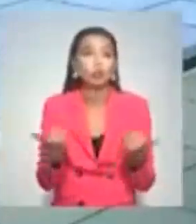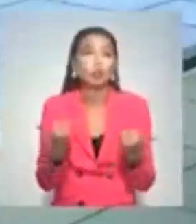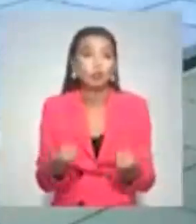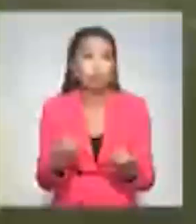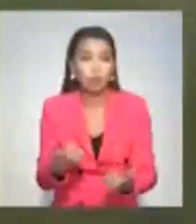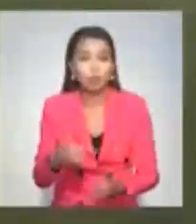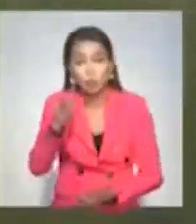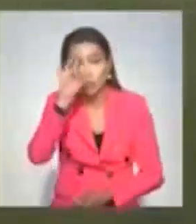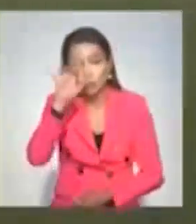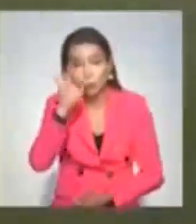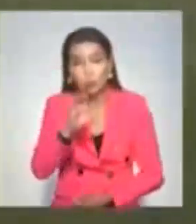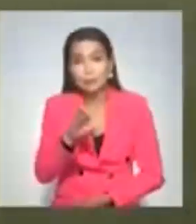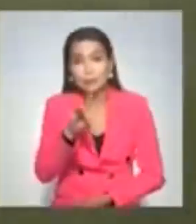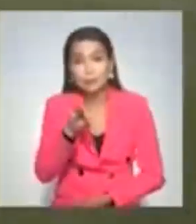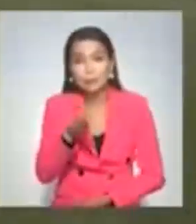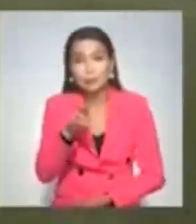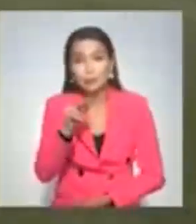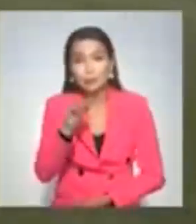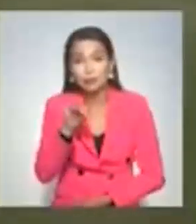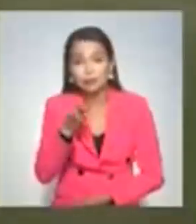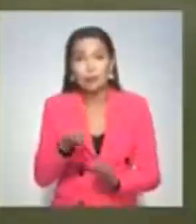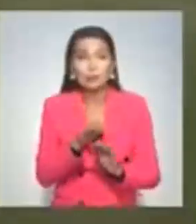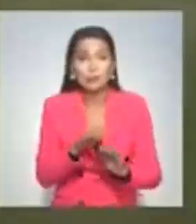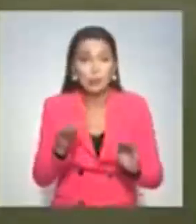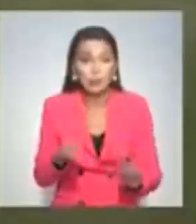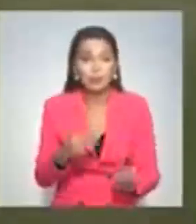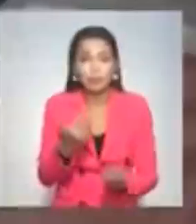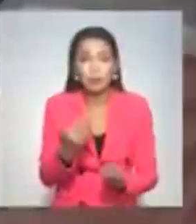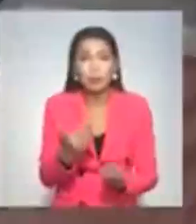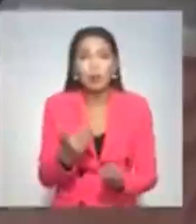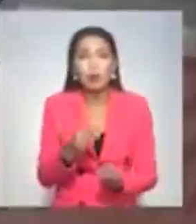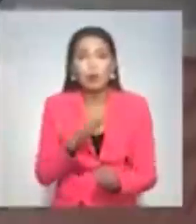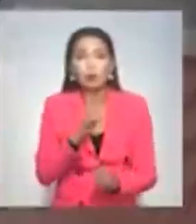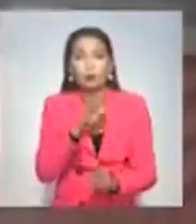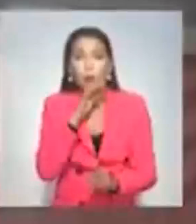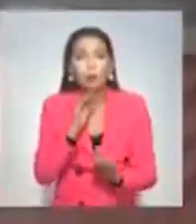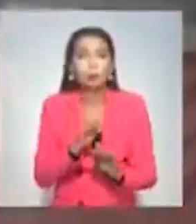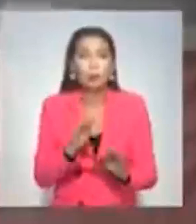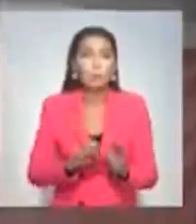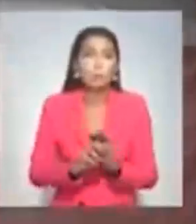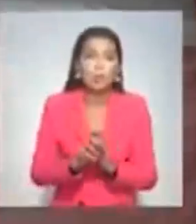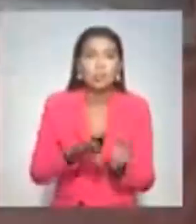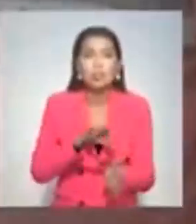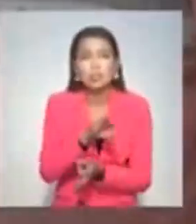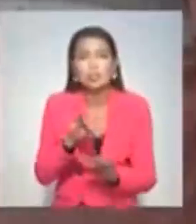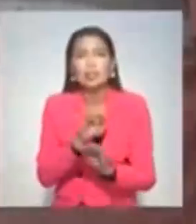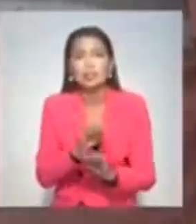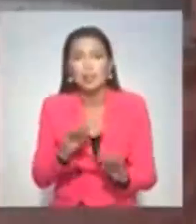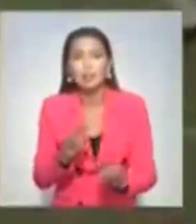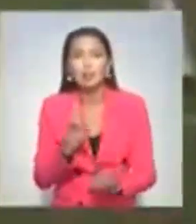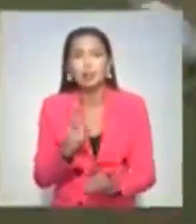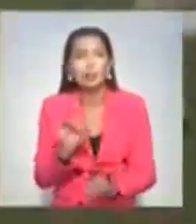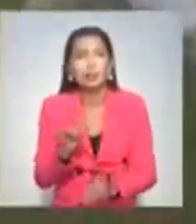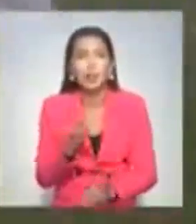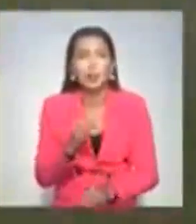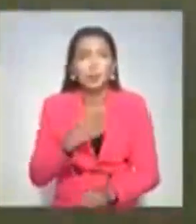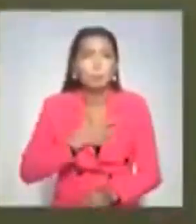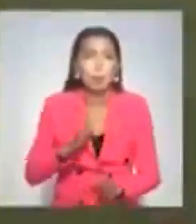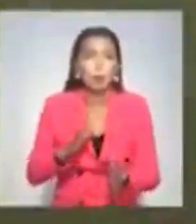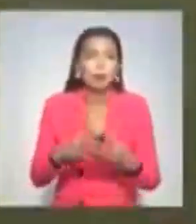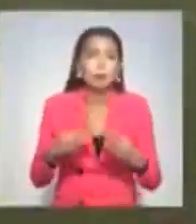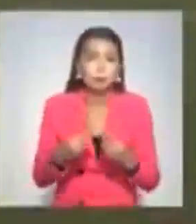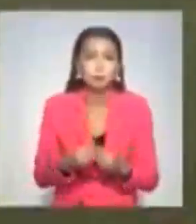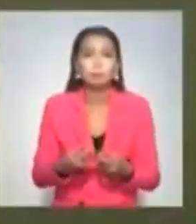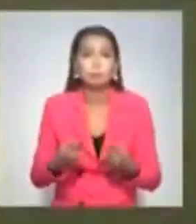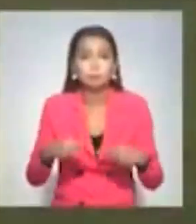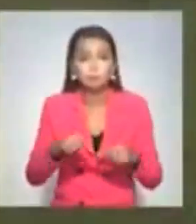сейчас. Чемпионат «Street Child» объединил уязвимых подростков, беженцев-сирот и детей из неблагополучных семей. Организаторы